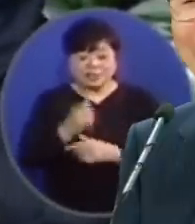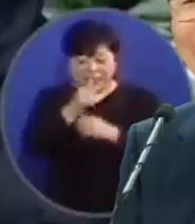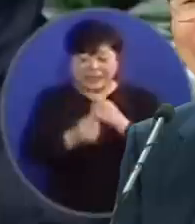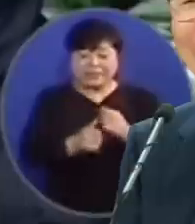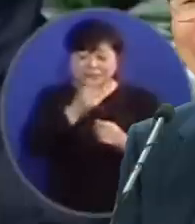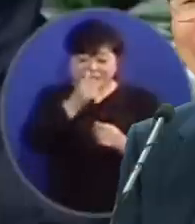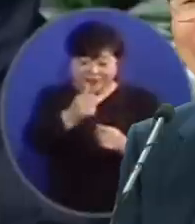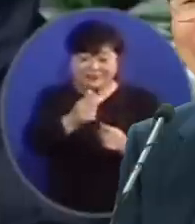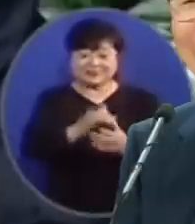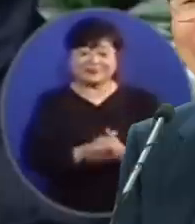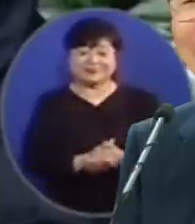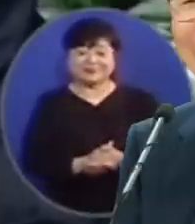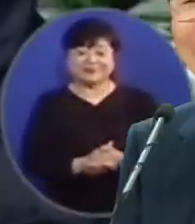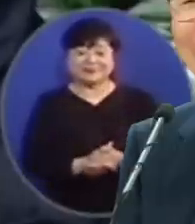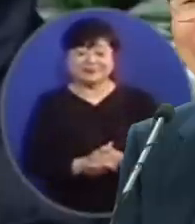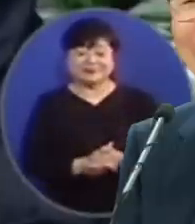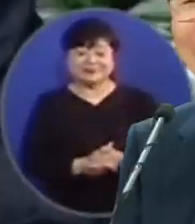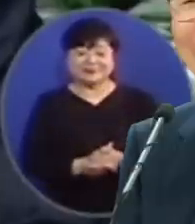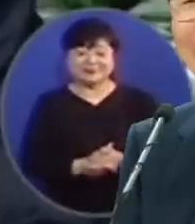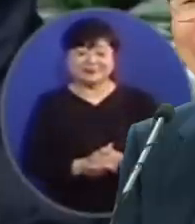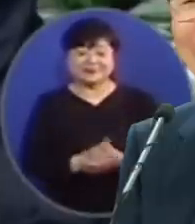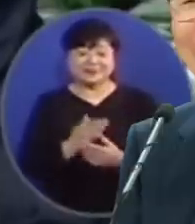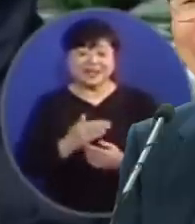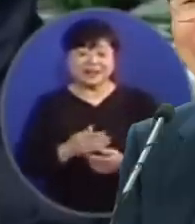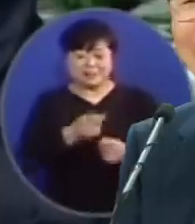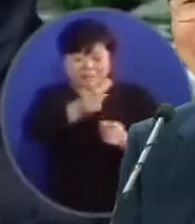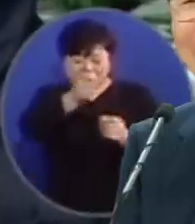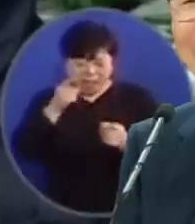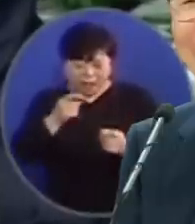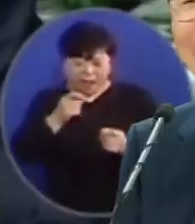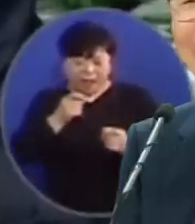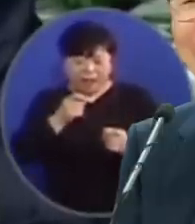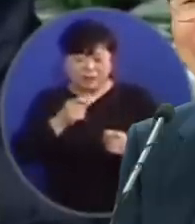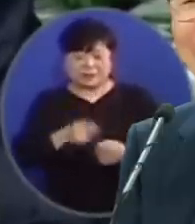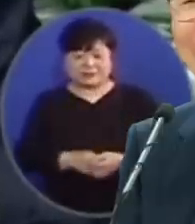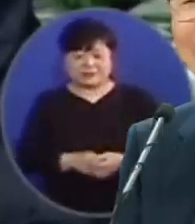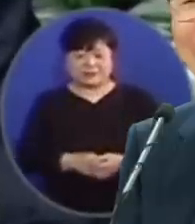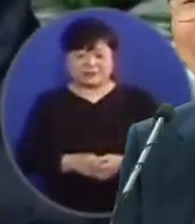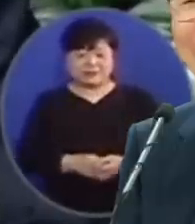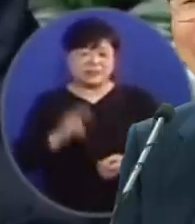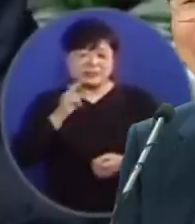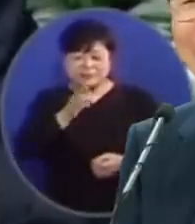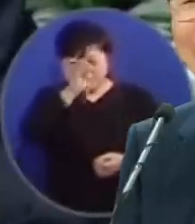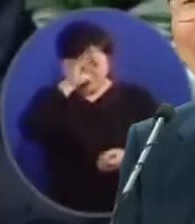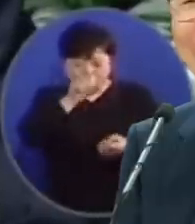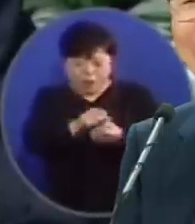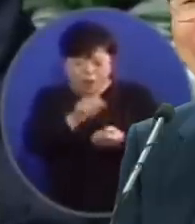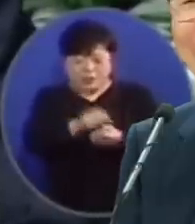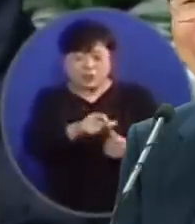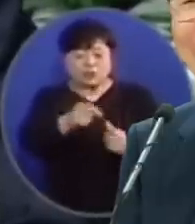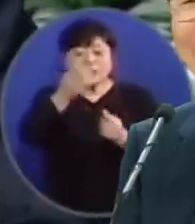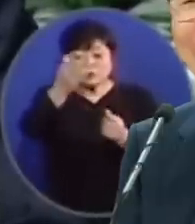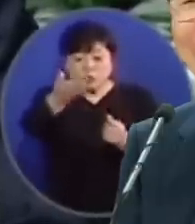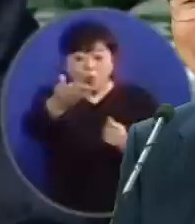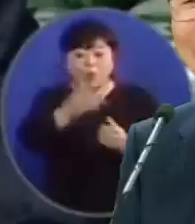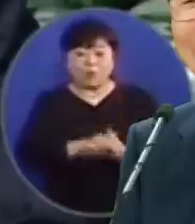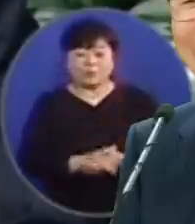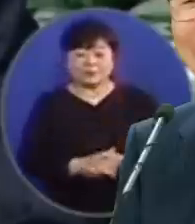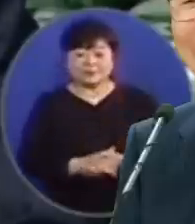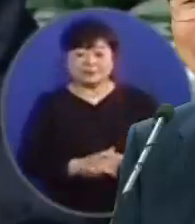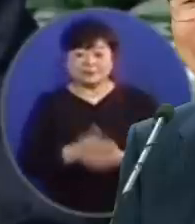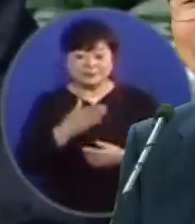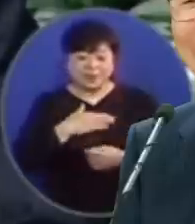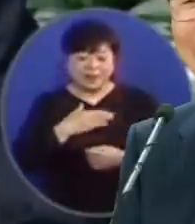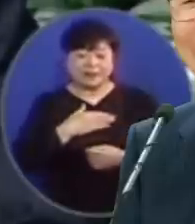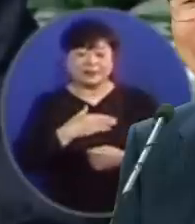하나님이다. 제가 나를 제사양권의 올무에서와 극한 연병에서 건지신다. 내가